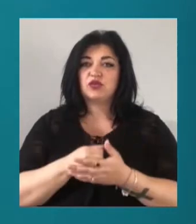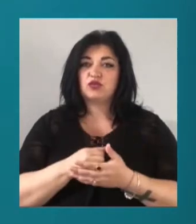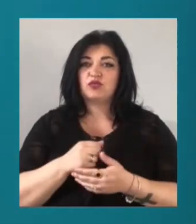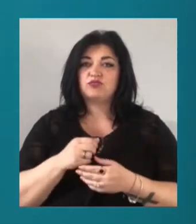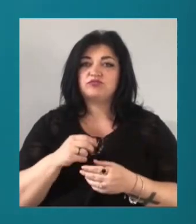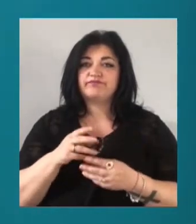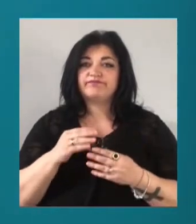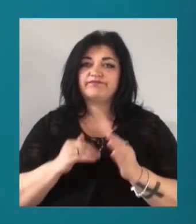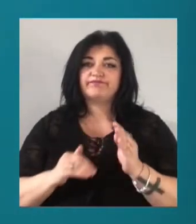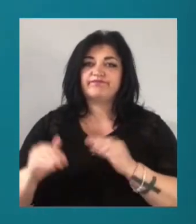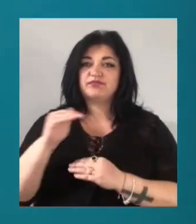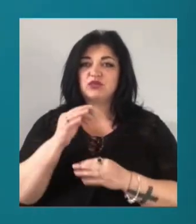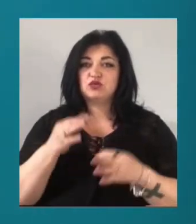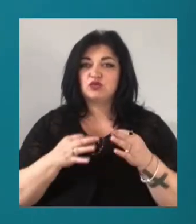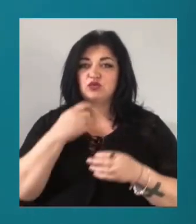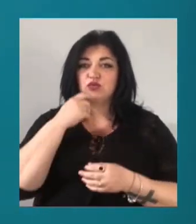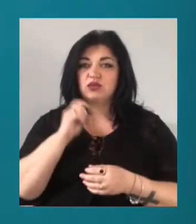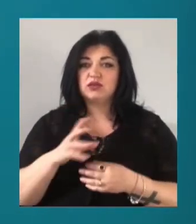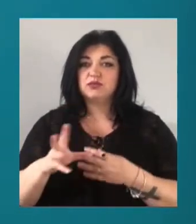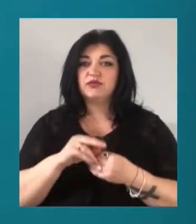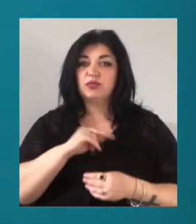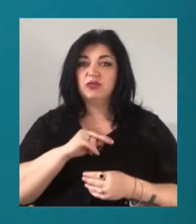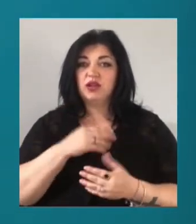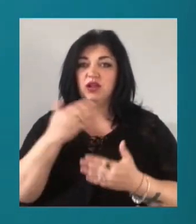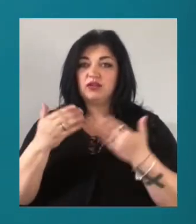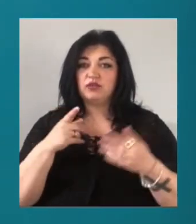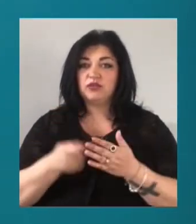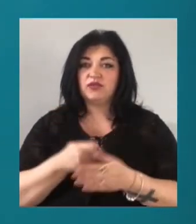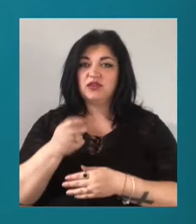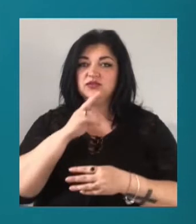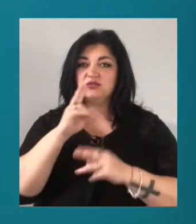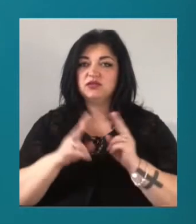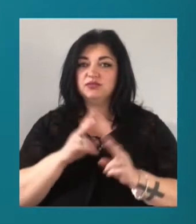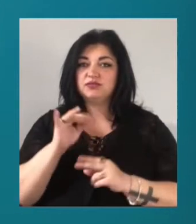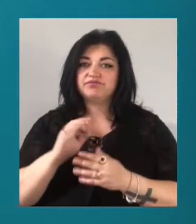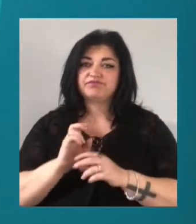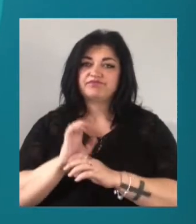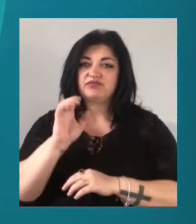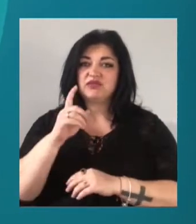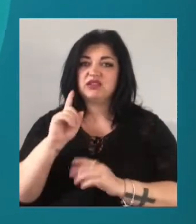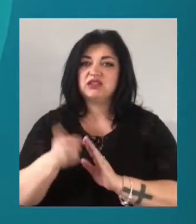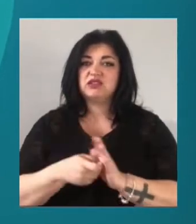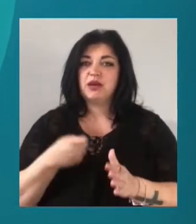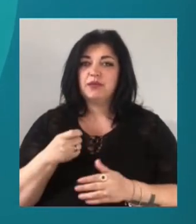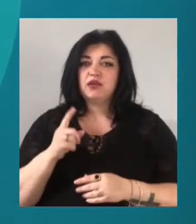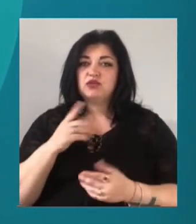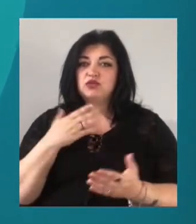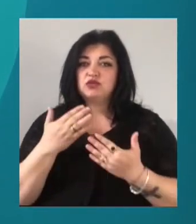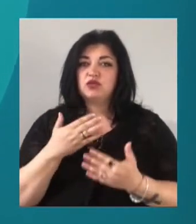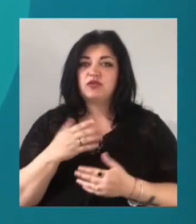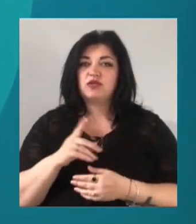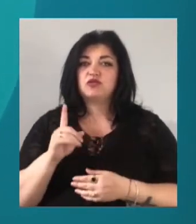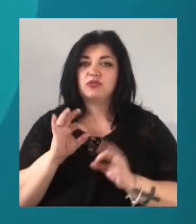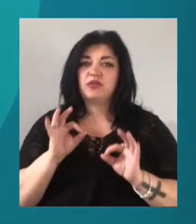суду України. Разом із співробітниками галереї вони подаватимуть скарги та надсилатимуть запити стосовно того, чи правильно